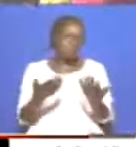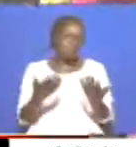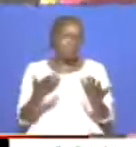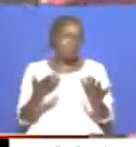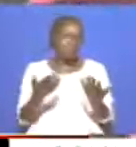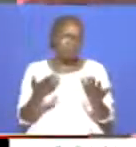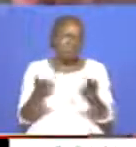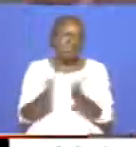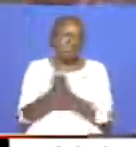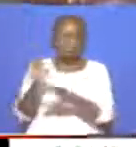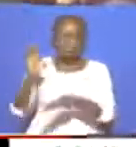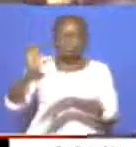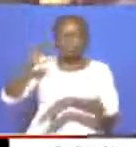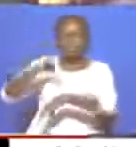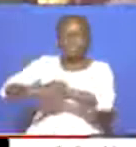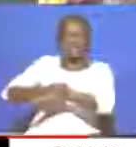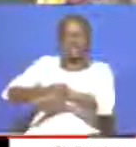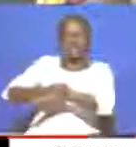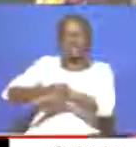ng'ombe ilichinja.